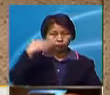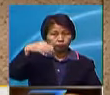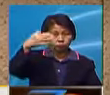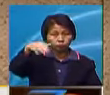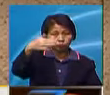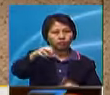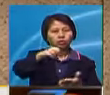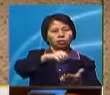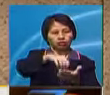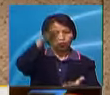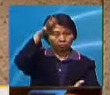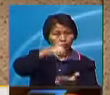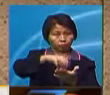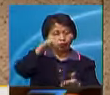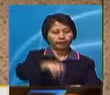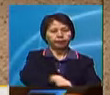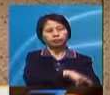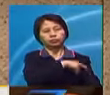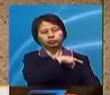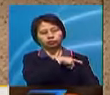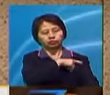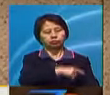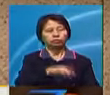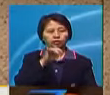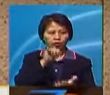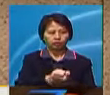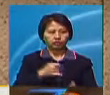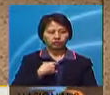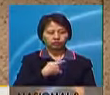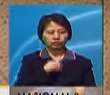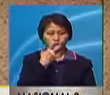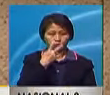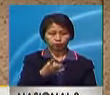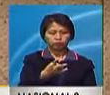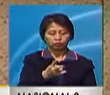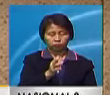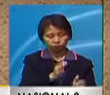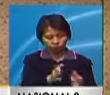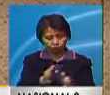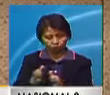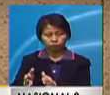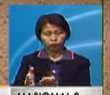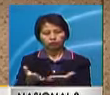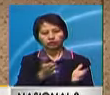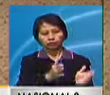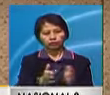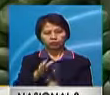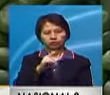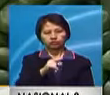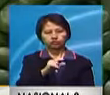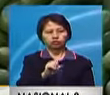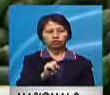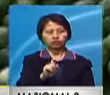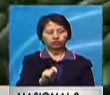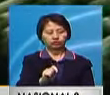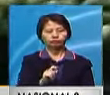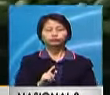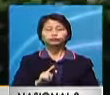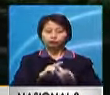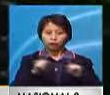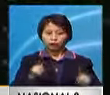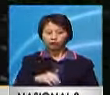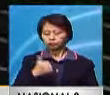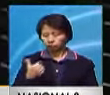kemakmuran yang lebih panjang pada masa akan datang. Itu yang kita lihat dari segi strategiknya pelaksanaan GST. Namun